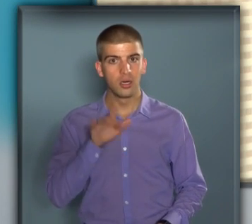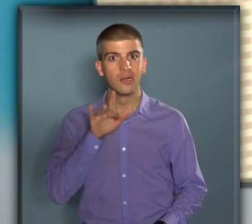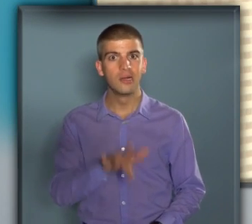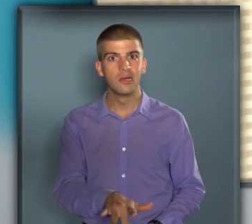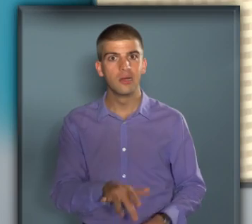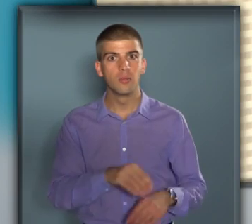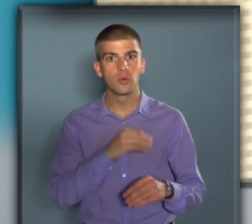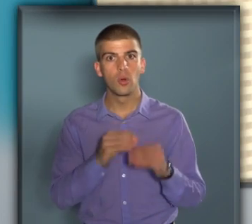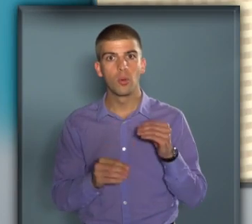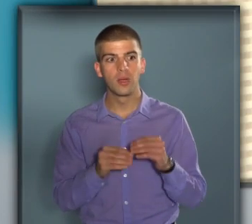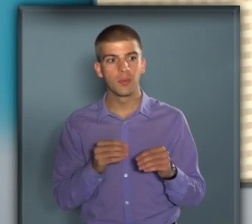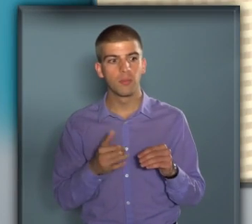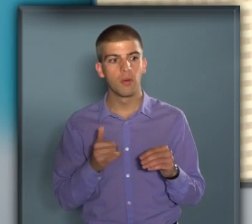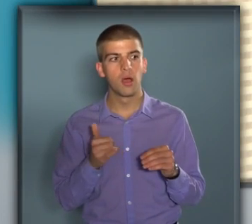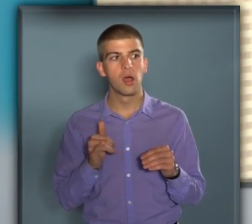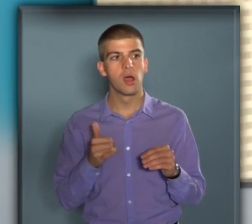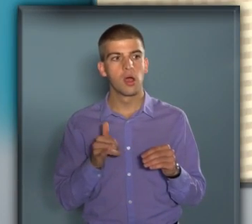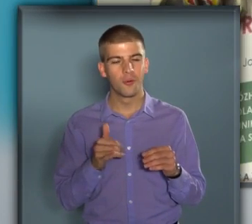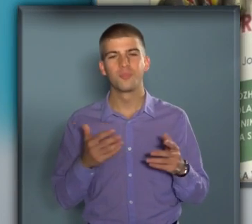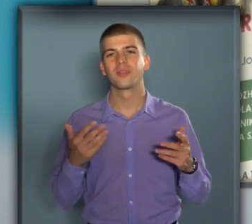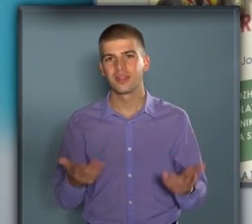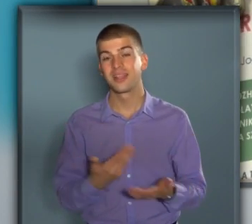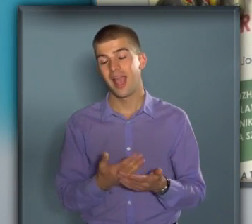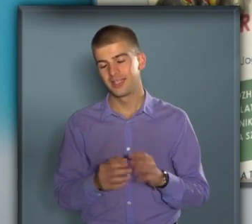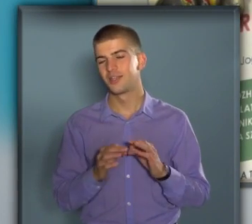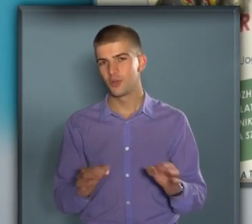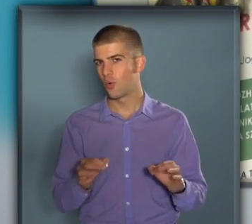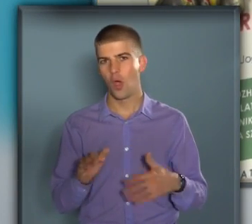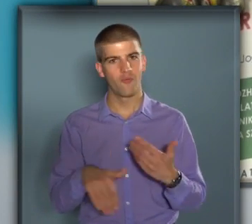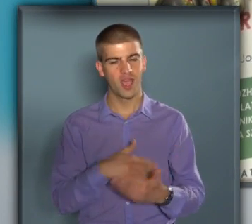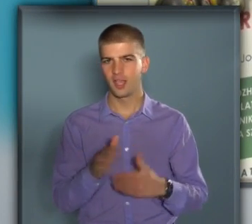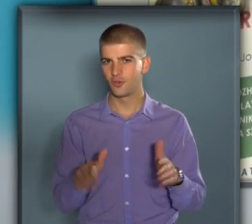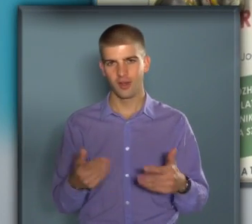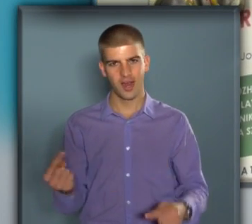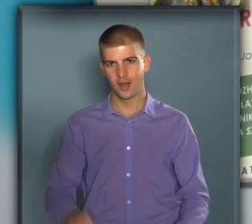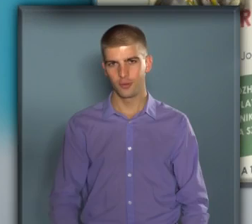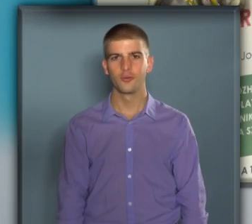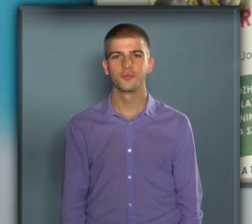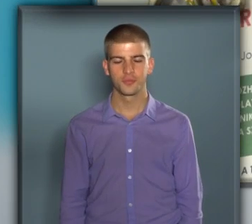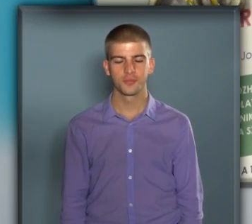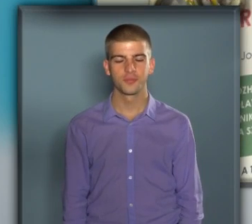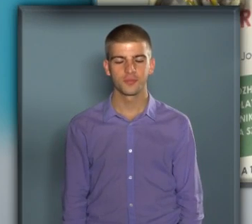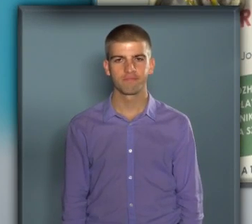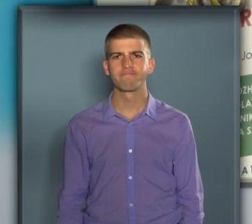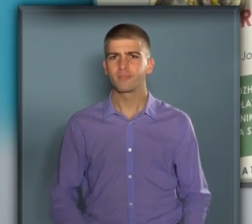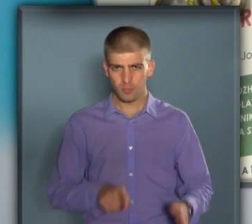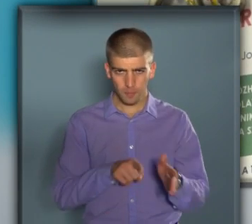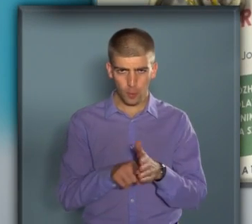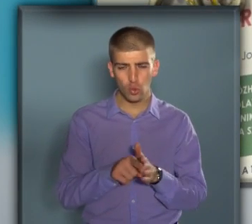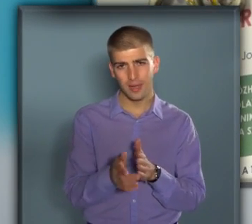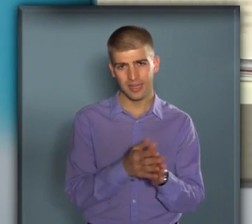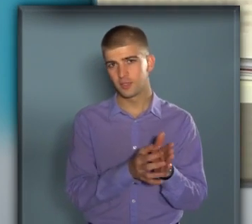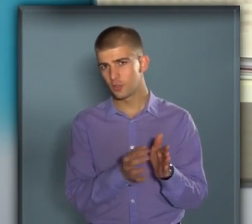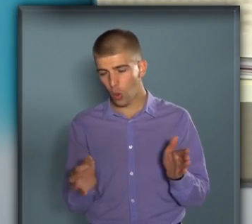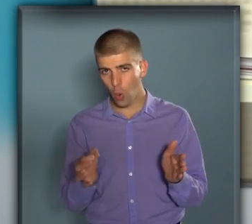jó, hogyha ebben nincs semmilyen életkori korlát, és most sem lesz. Az október elején induló Gordon tanfolyammal